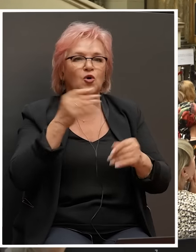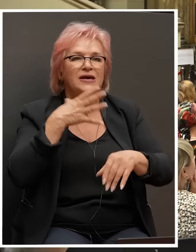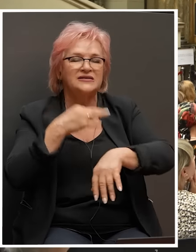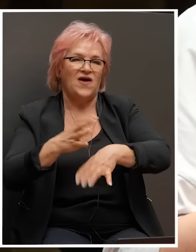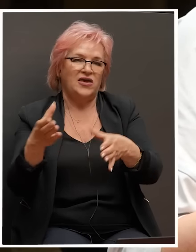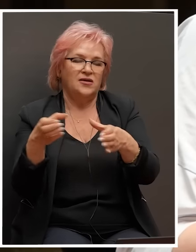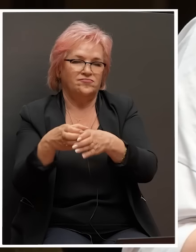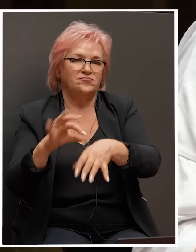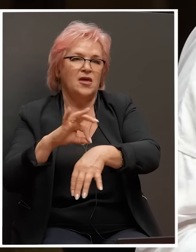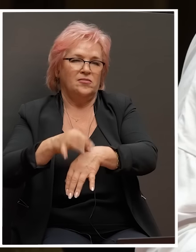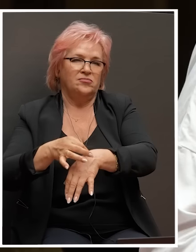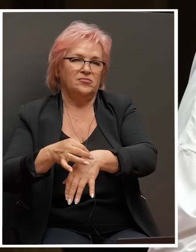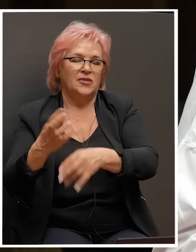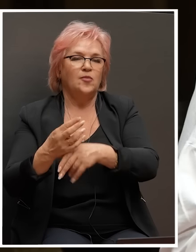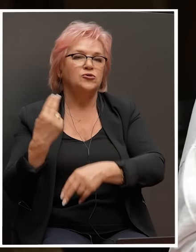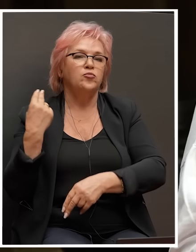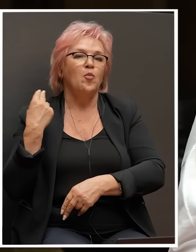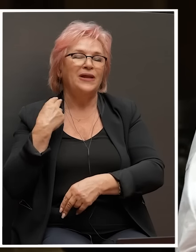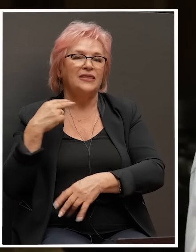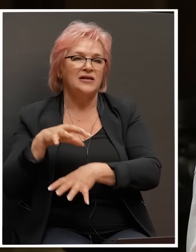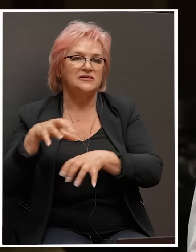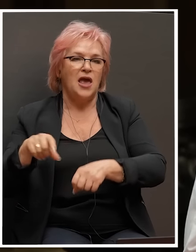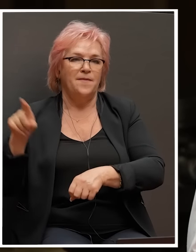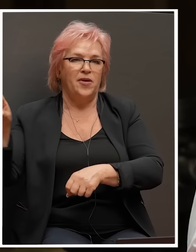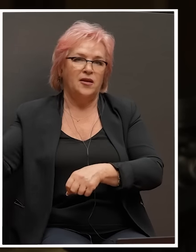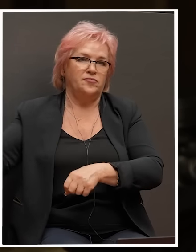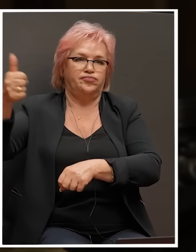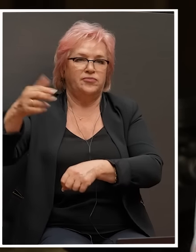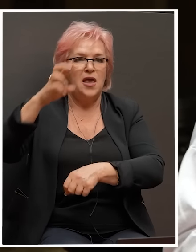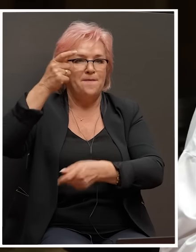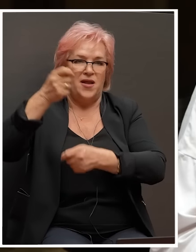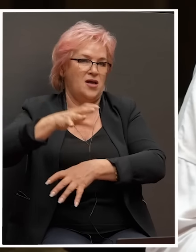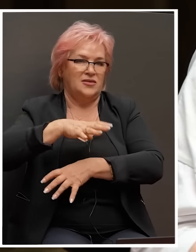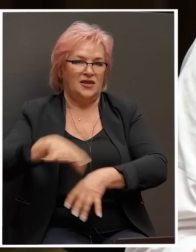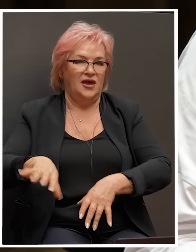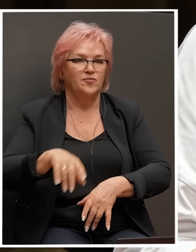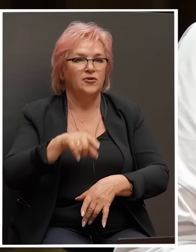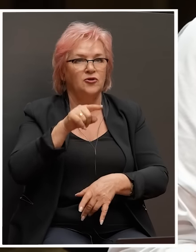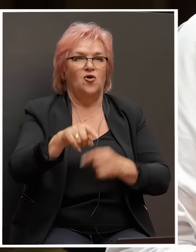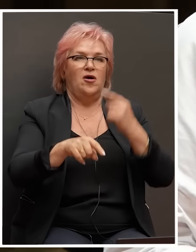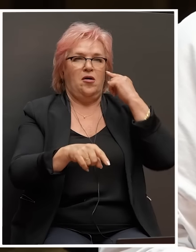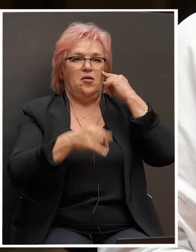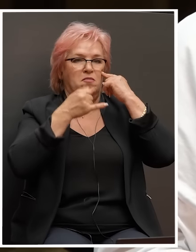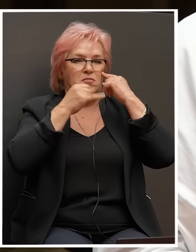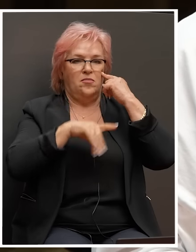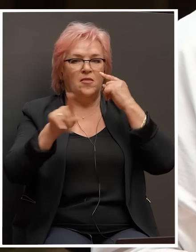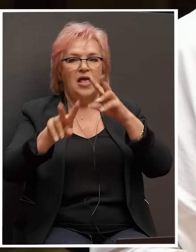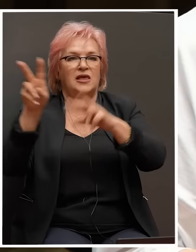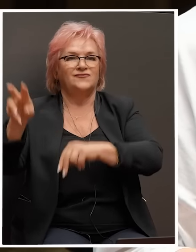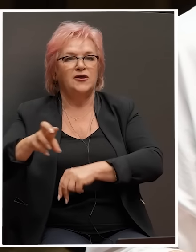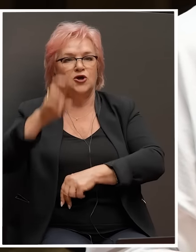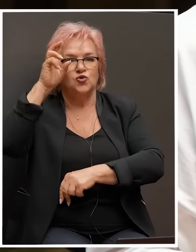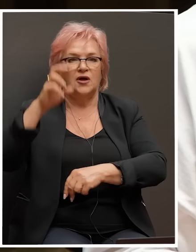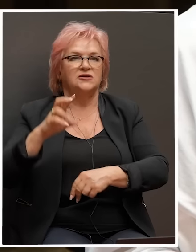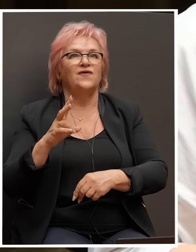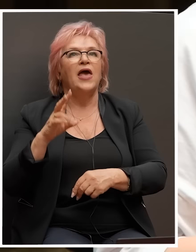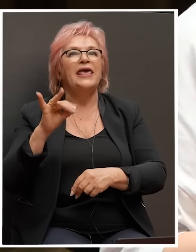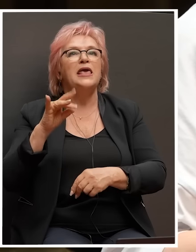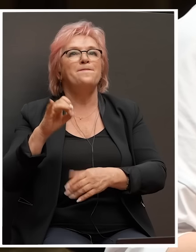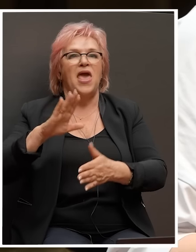колоний. Ну, например, Британская империя. Во главе ее никогда не стоял император, но вряд ли кому-нибудь из вас придет в голову назвать это государство не